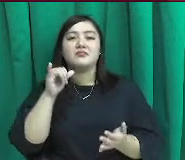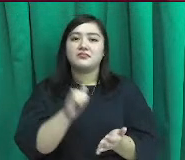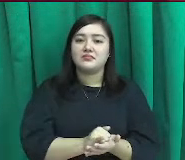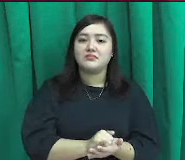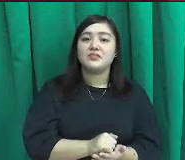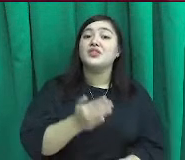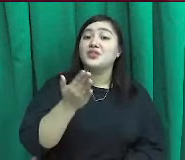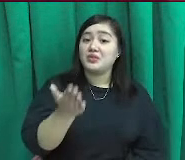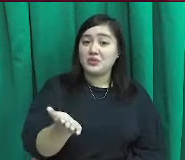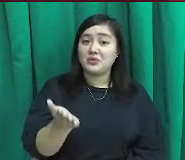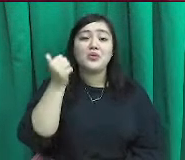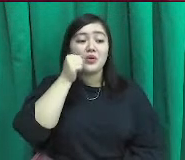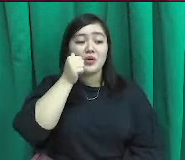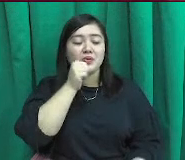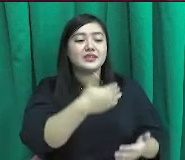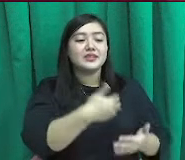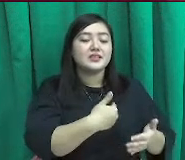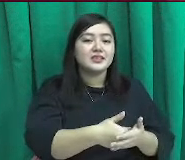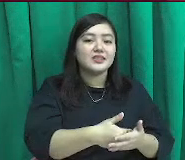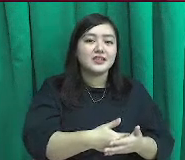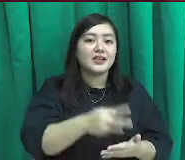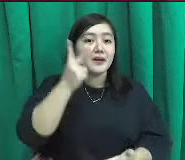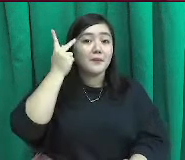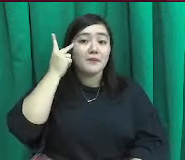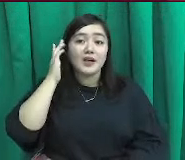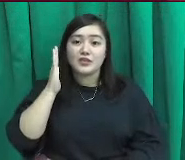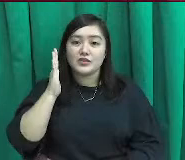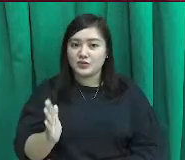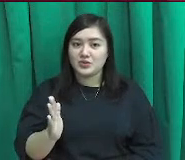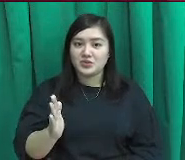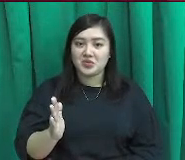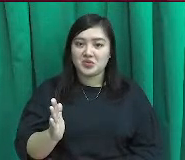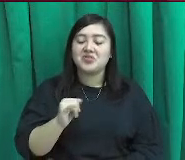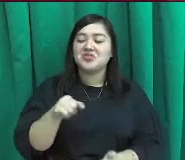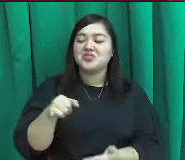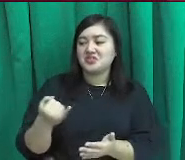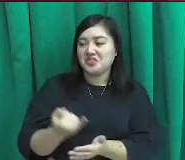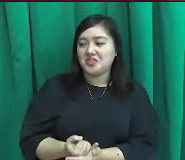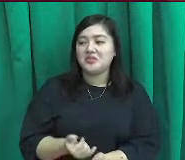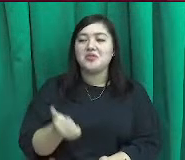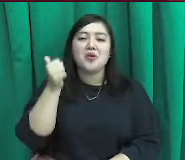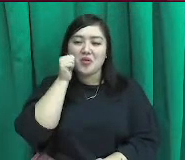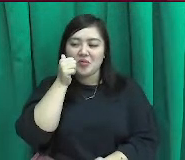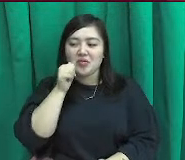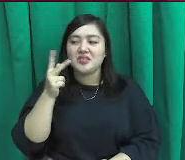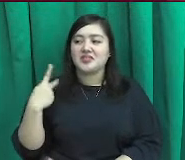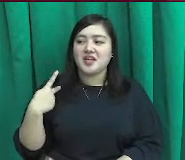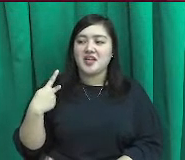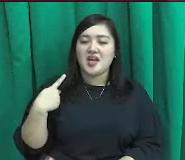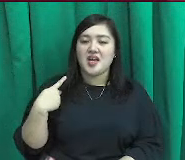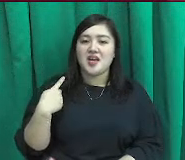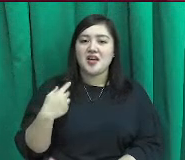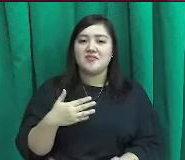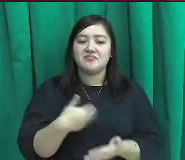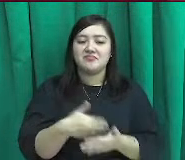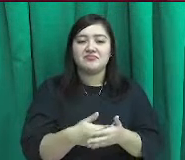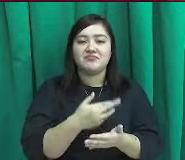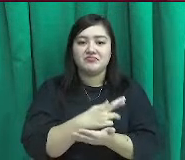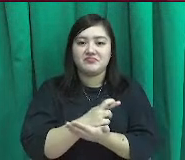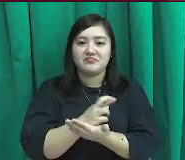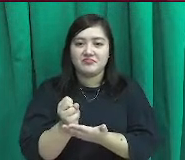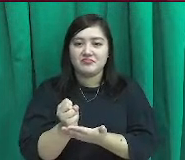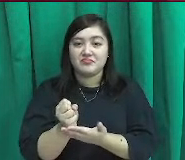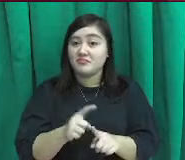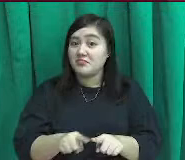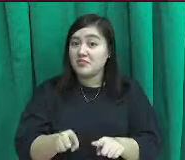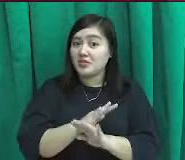lagi na mapapansin ang problema nyo. Yeah. Yun, right. Yun. Yun ang advantage ng dumidikit kayo, Pastor. Naiko-correct lang kami agad. Yun yung sinasabi ko rin. Right. Eh.